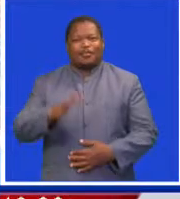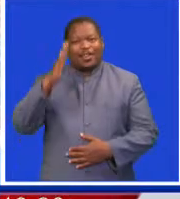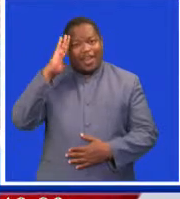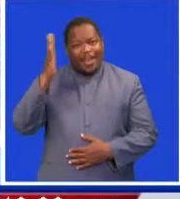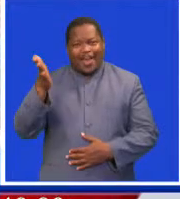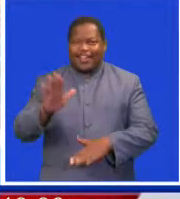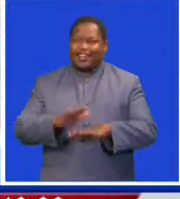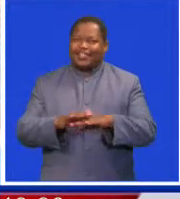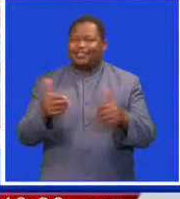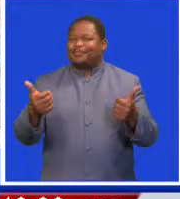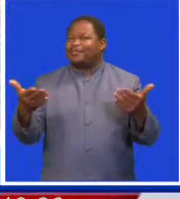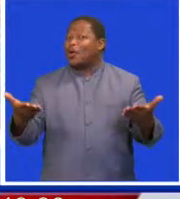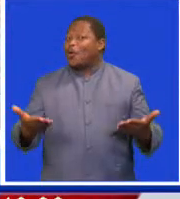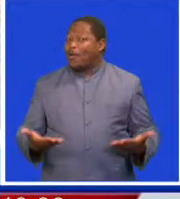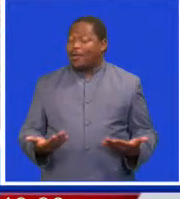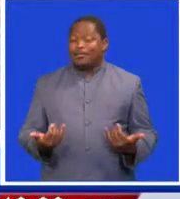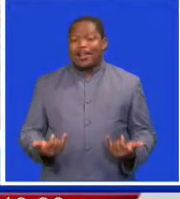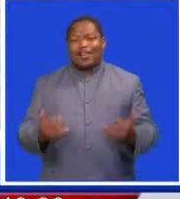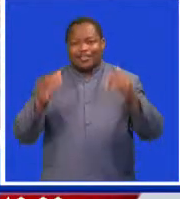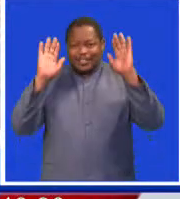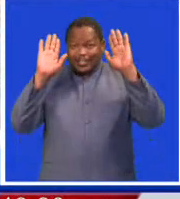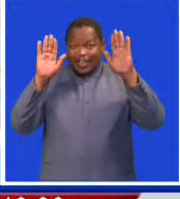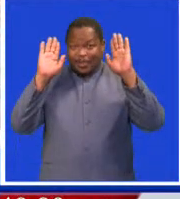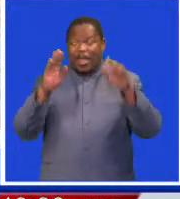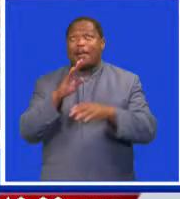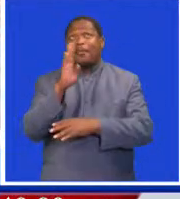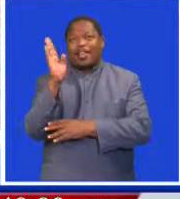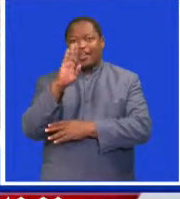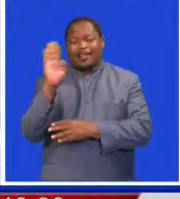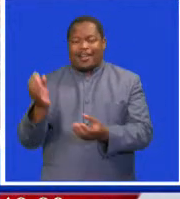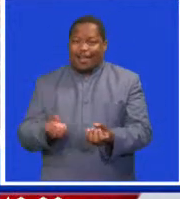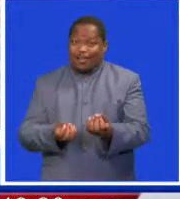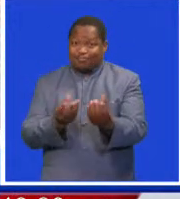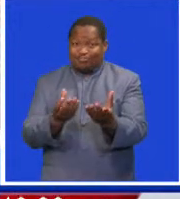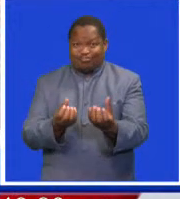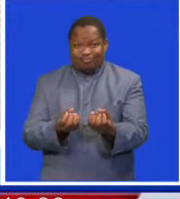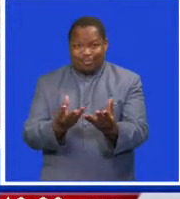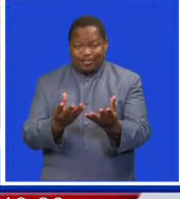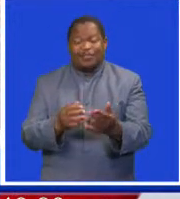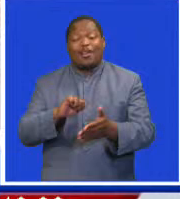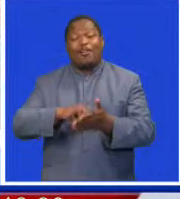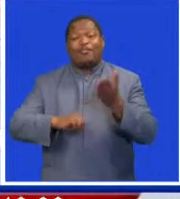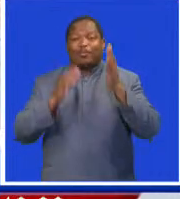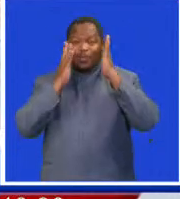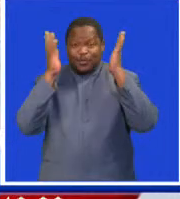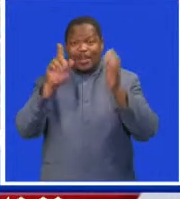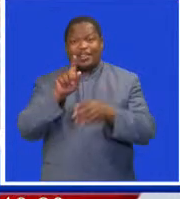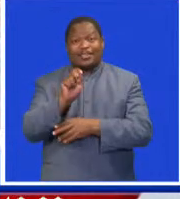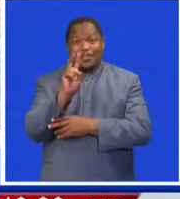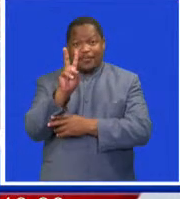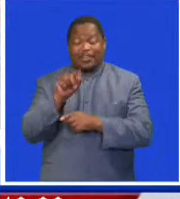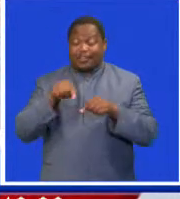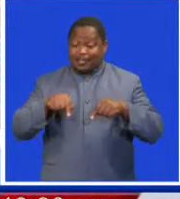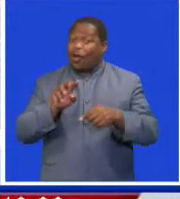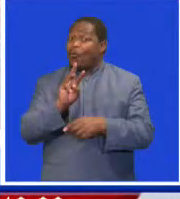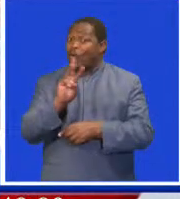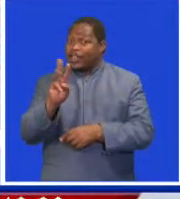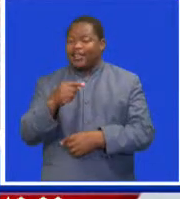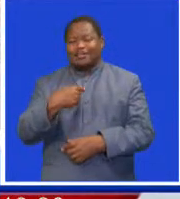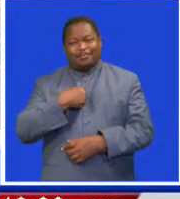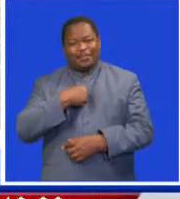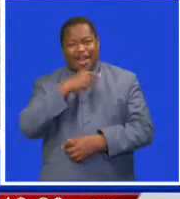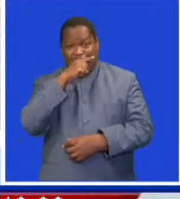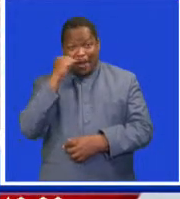Sinvisele sinemukele etinzabeni tasemini ulethelwa ngomsakazo wetithombe eSwatini TV kunguye lwesithafu libito lami